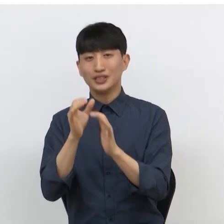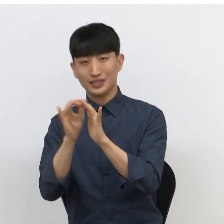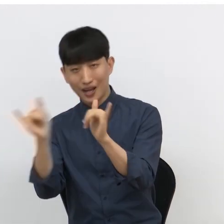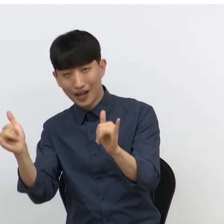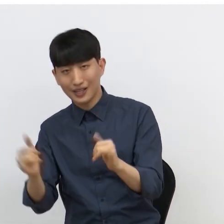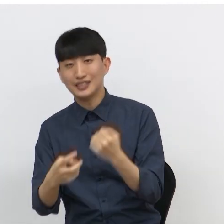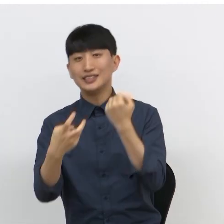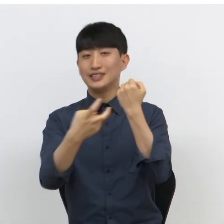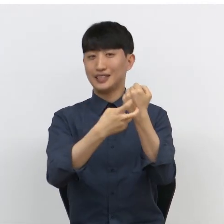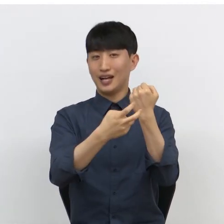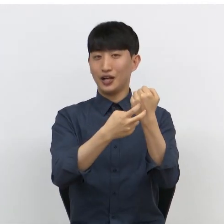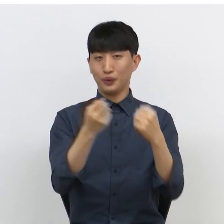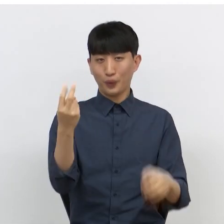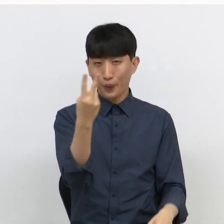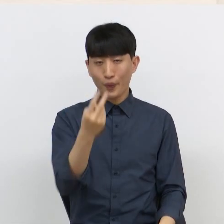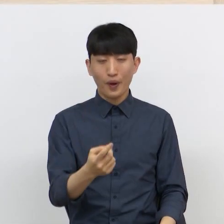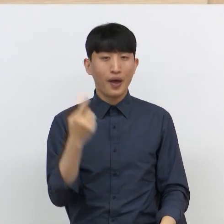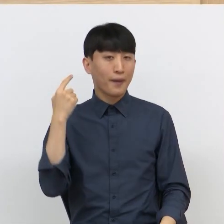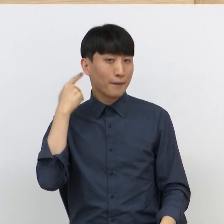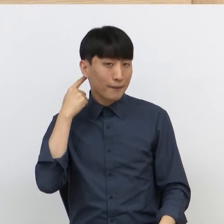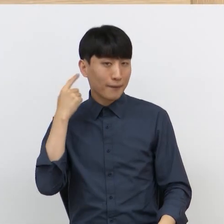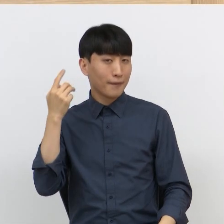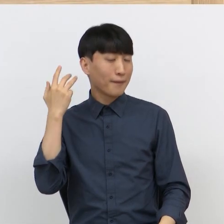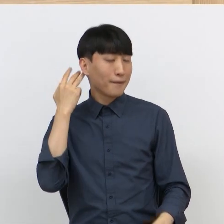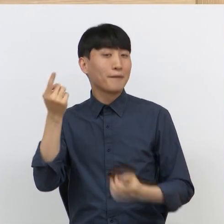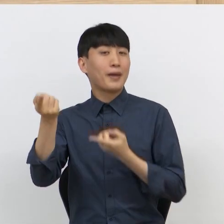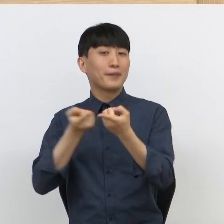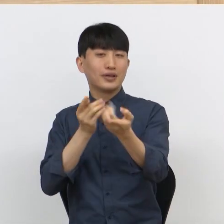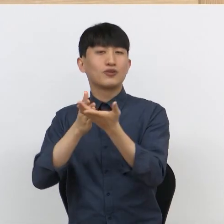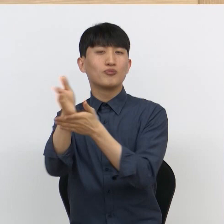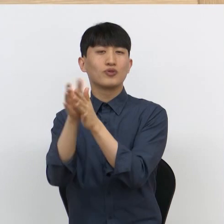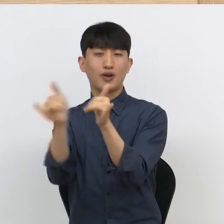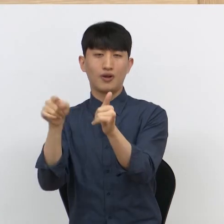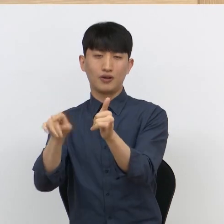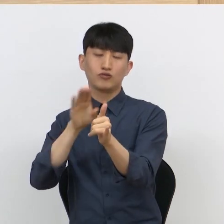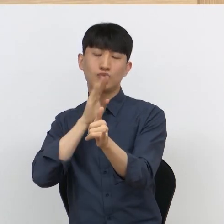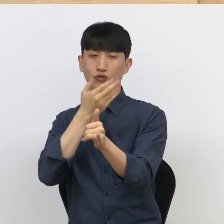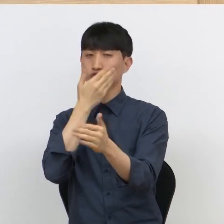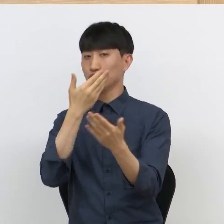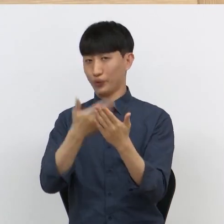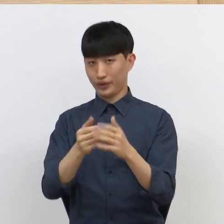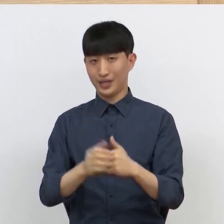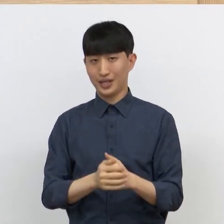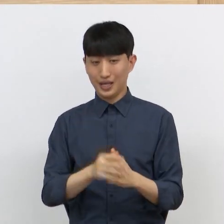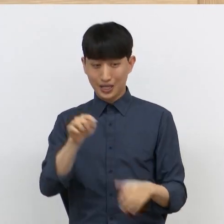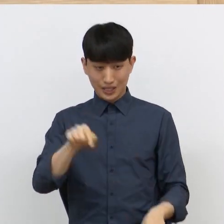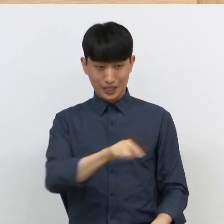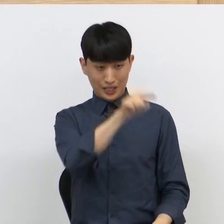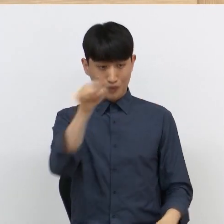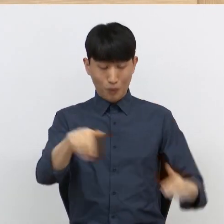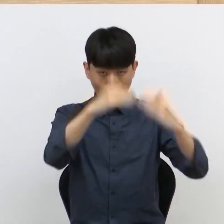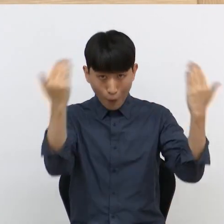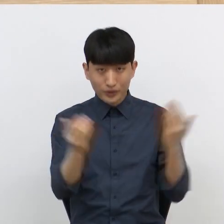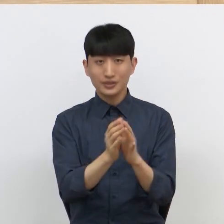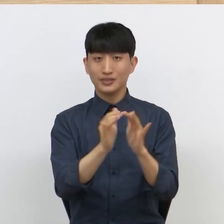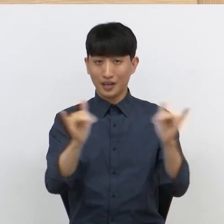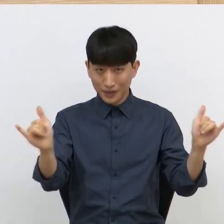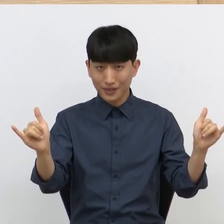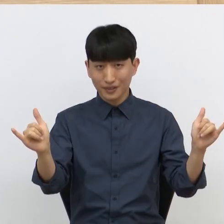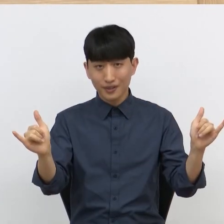이제 저같이 매핑하는 CI 전문 청능사들이 되게 중요하죠. 근데 이런 사람들이 각자